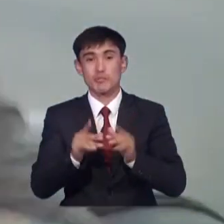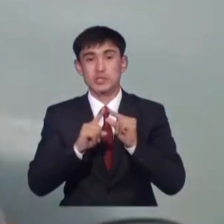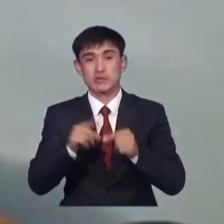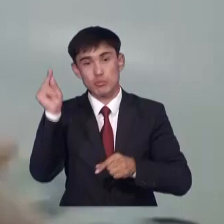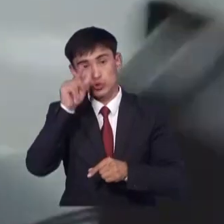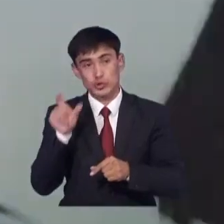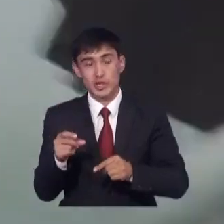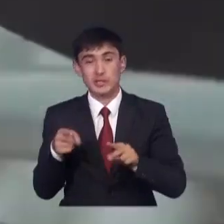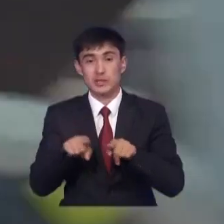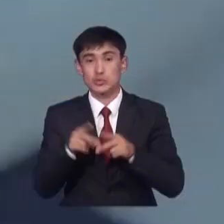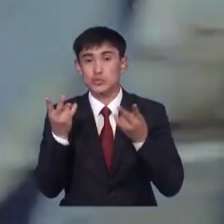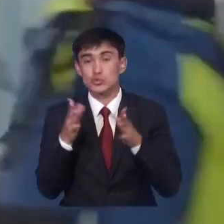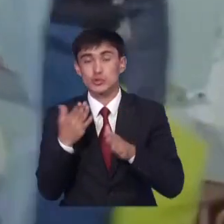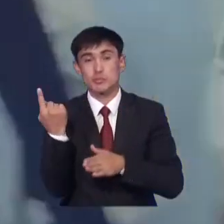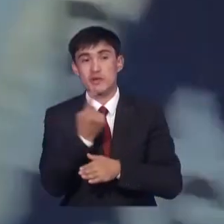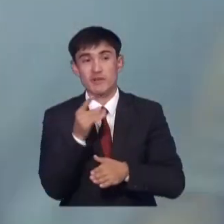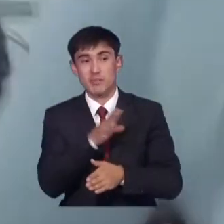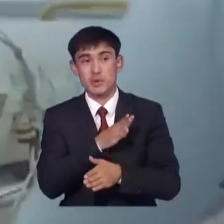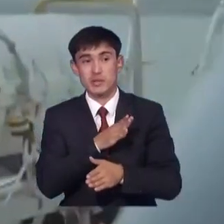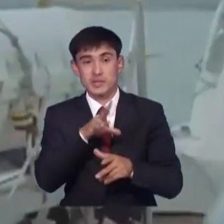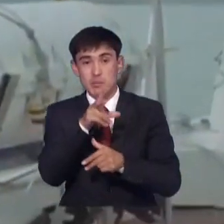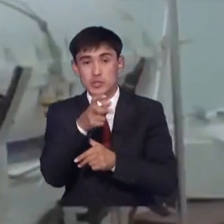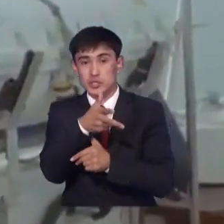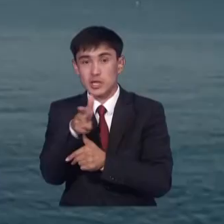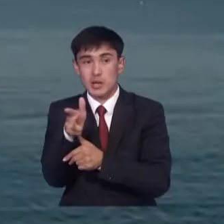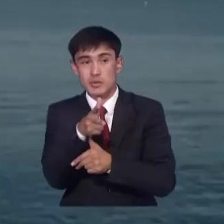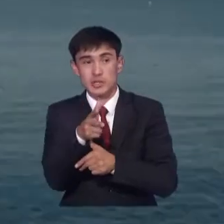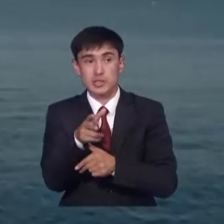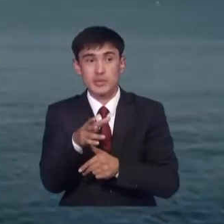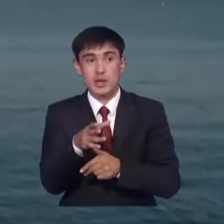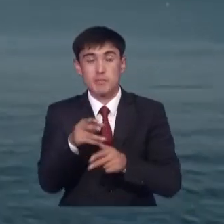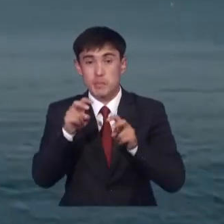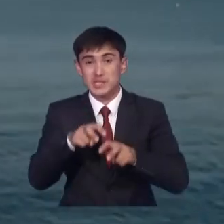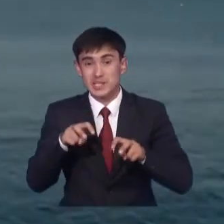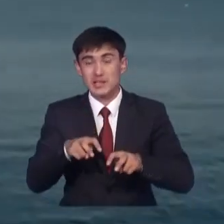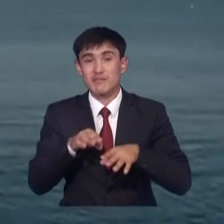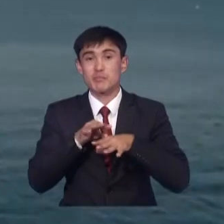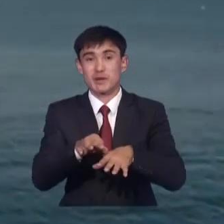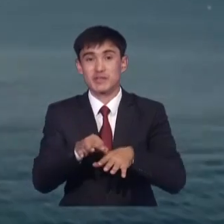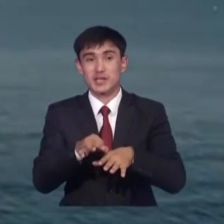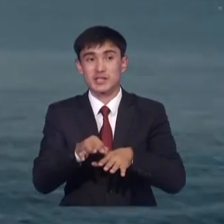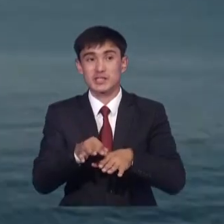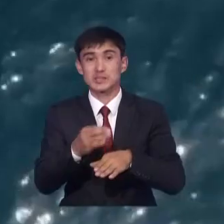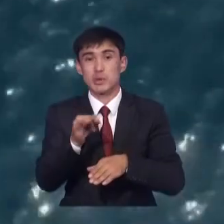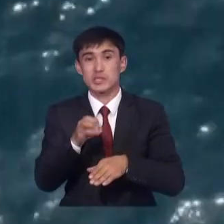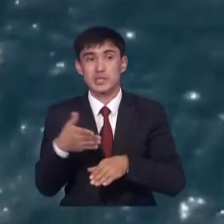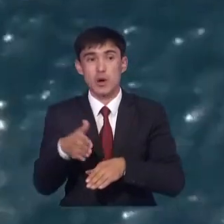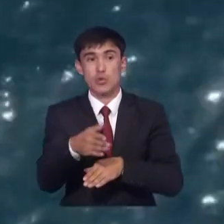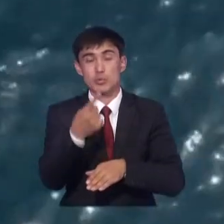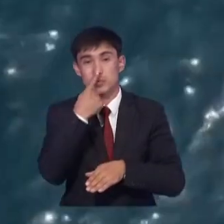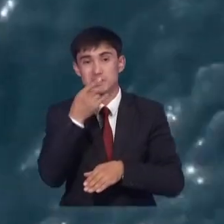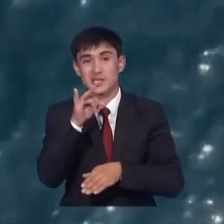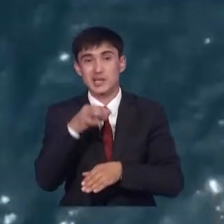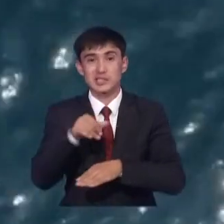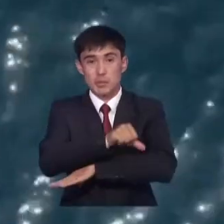ученых, данный инцидент впервые получилось запечатлеть на камеру. Это случилось при исследовании проведения исполинских акул вблизи